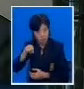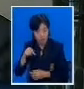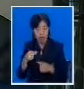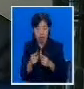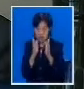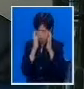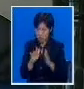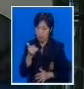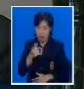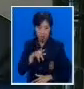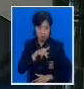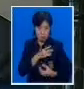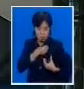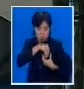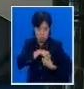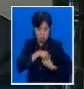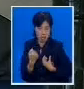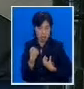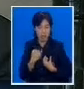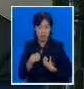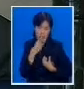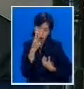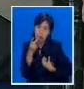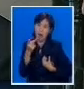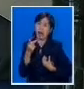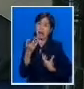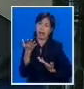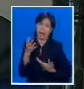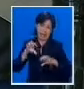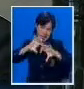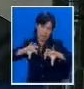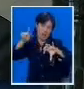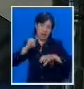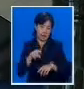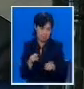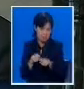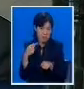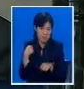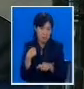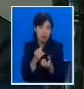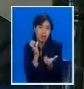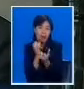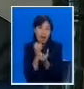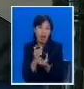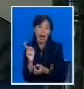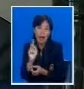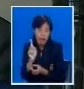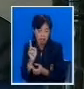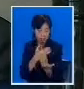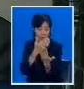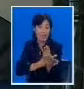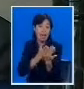ากๆเนี่ยก็คือรัฐบาลเองเนี่ยเป็นเจ้ามือพนันที่ใหญ่ที่สุดรายหนึ่งก็คือสลากกินแบ่งรัฐบาลโดยกระทรวงการ